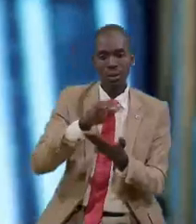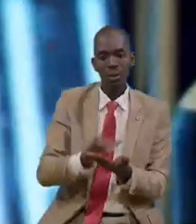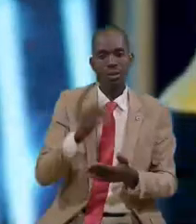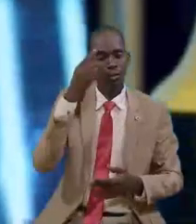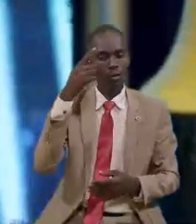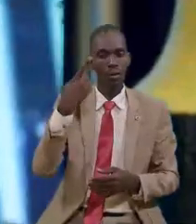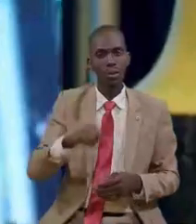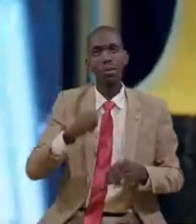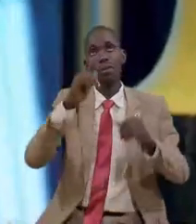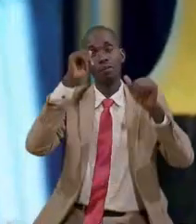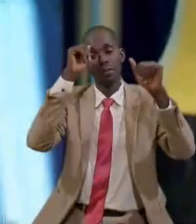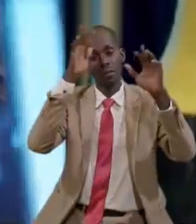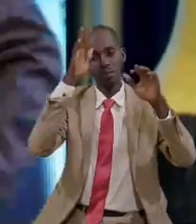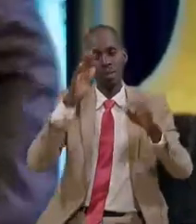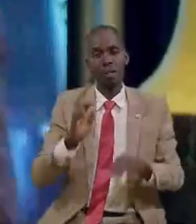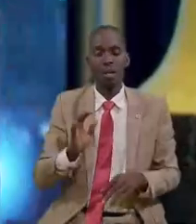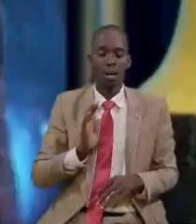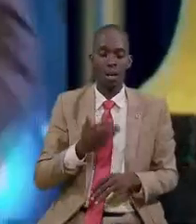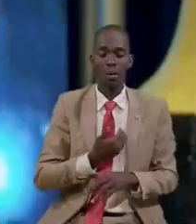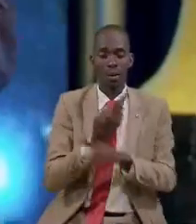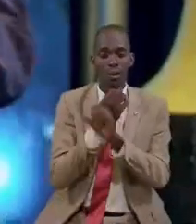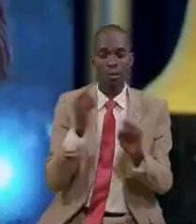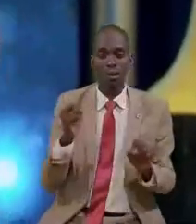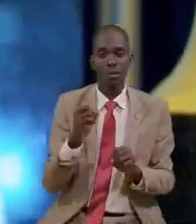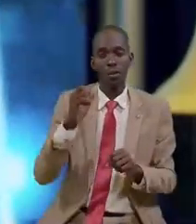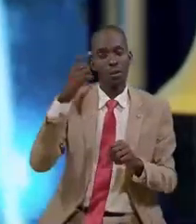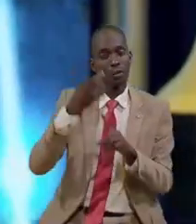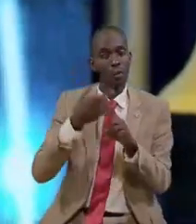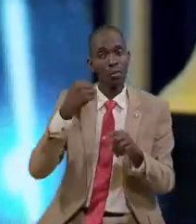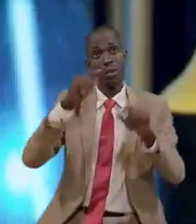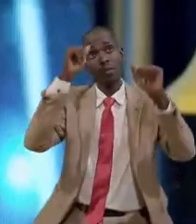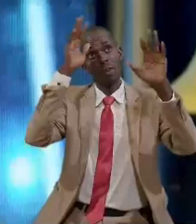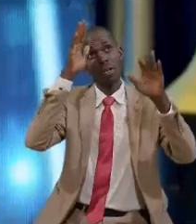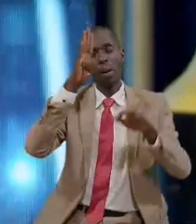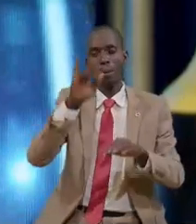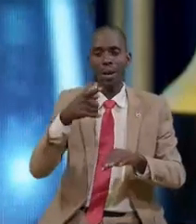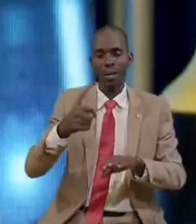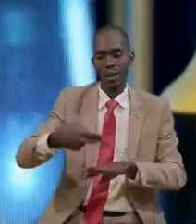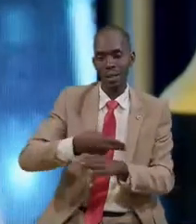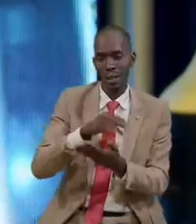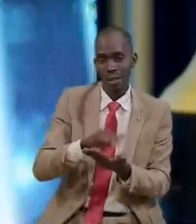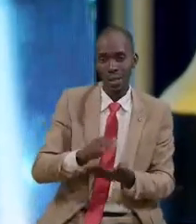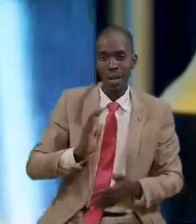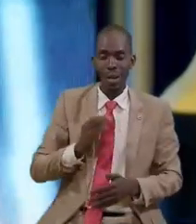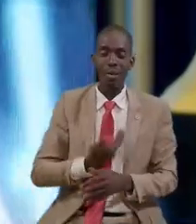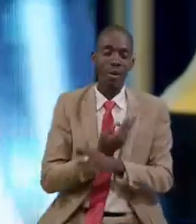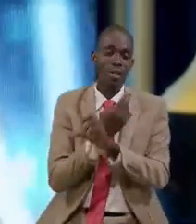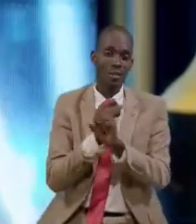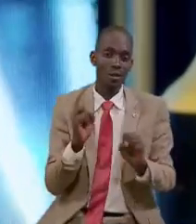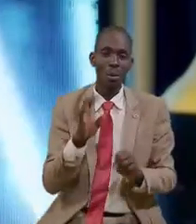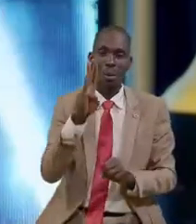Notre rédemption pour le Père, par l'agneau. Notre rédemption par l'agneau pour le